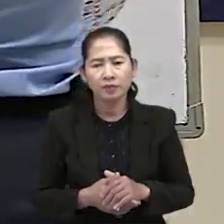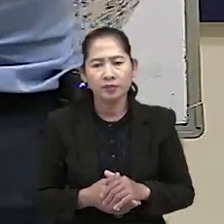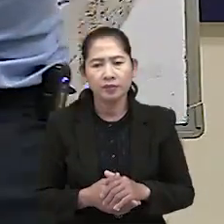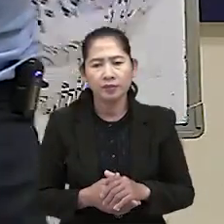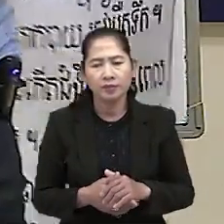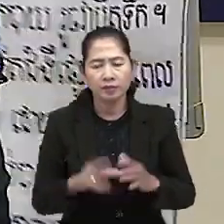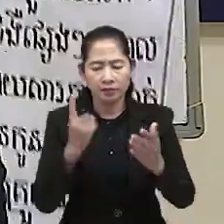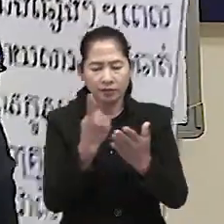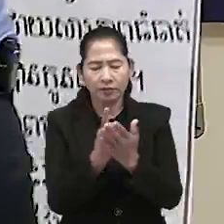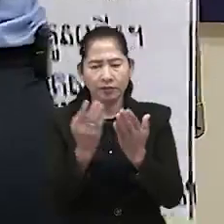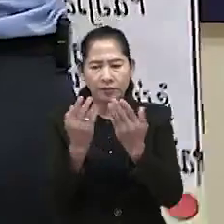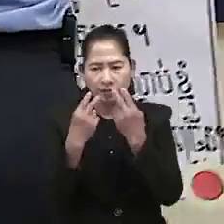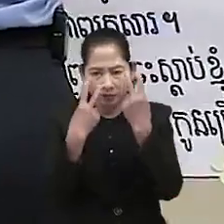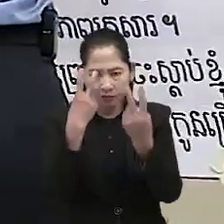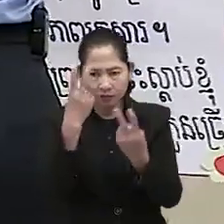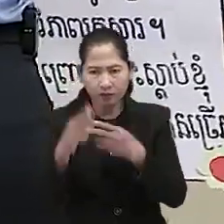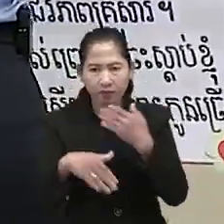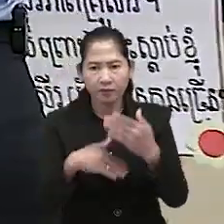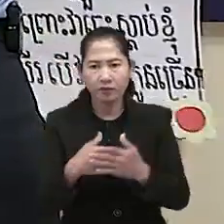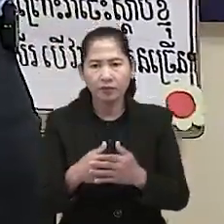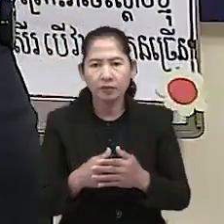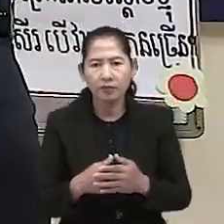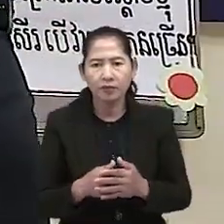តោះចូលរួមមើលទាំងអស់គ្នា